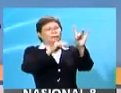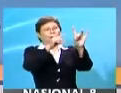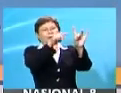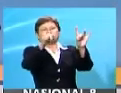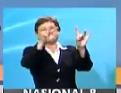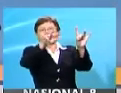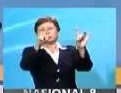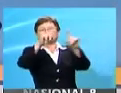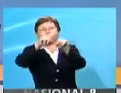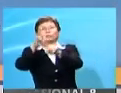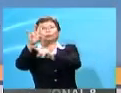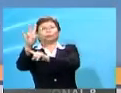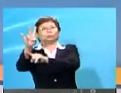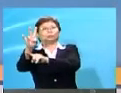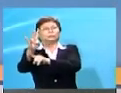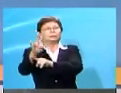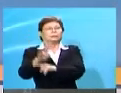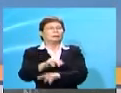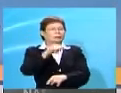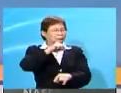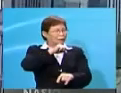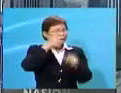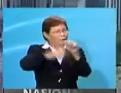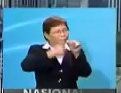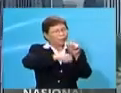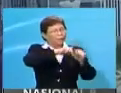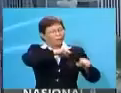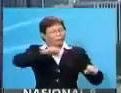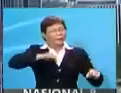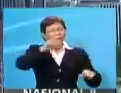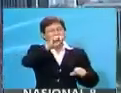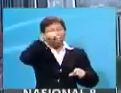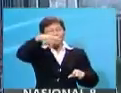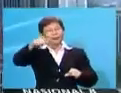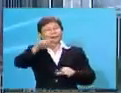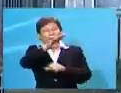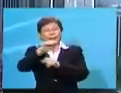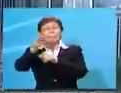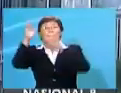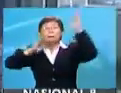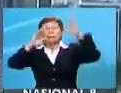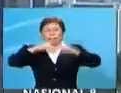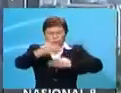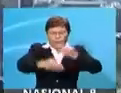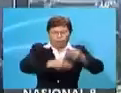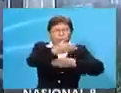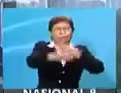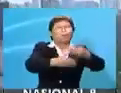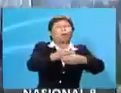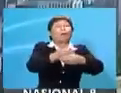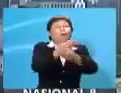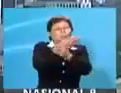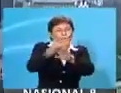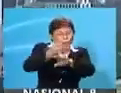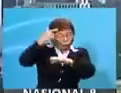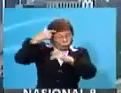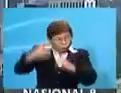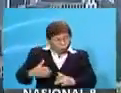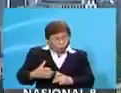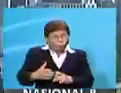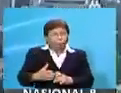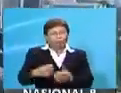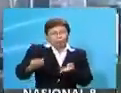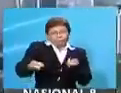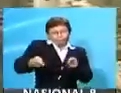31 julai ini setiap ahli tppa termasuk Malaysia katanya perlu melalui proses demostik sebelum keputusan muktamat untuk